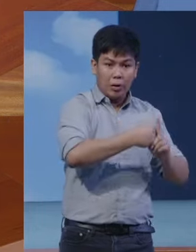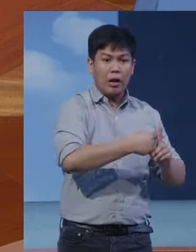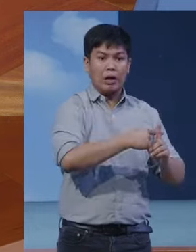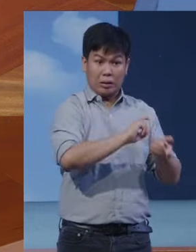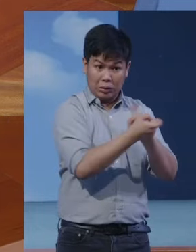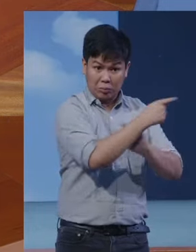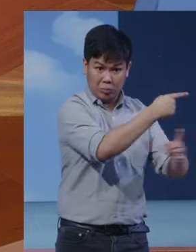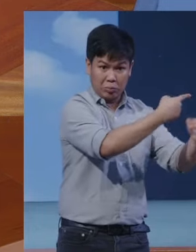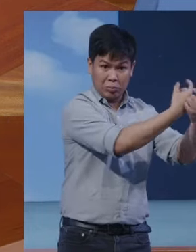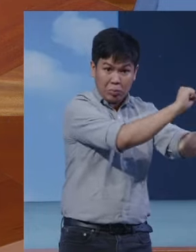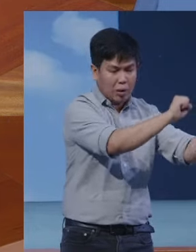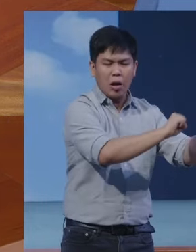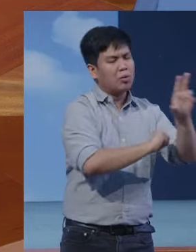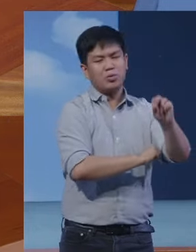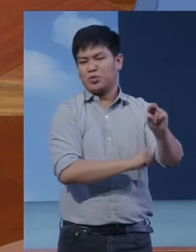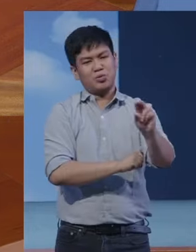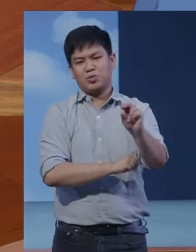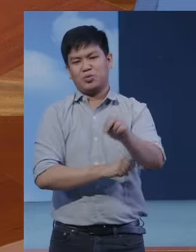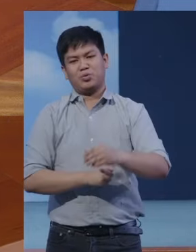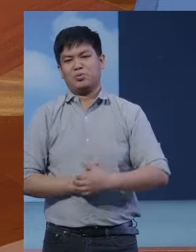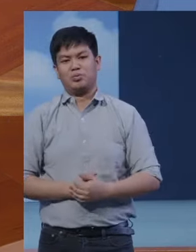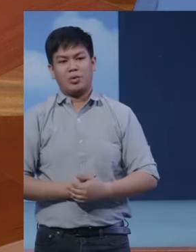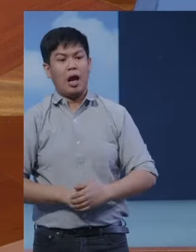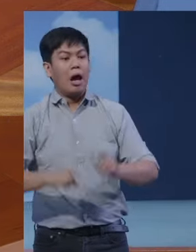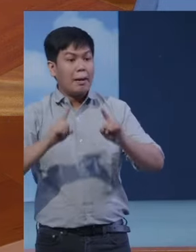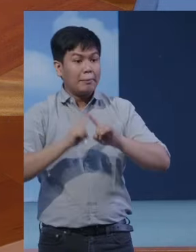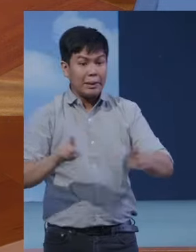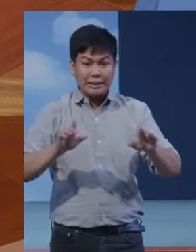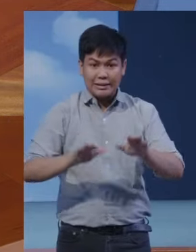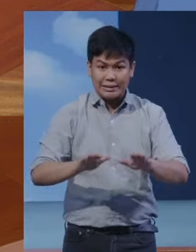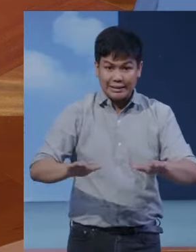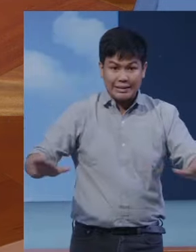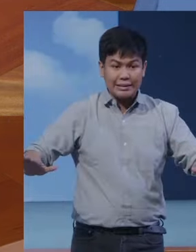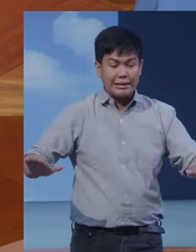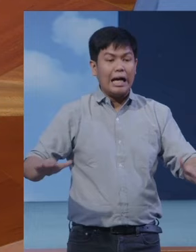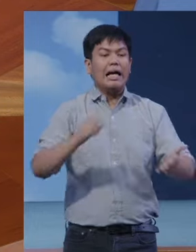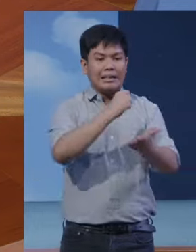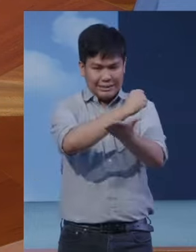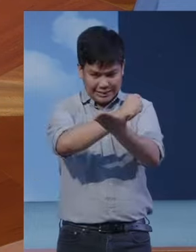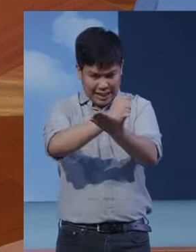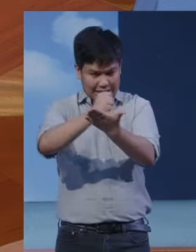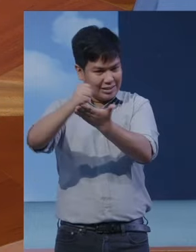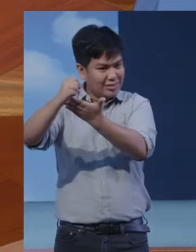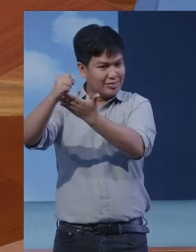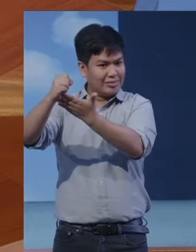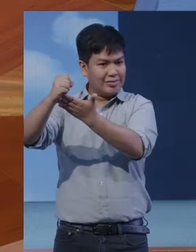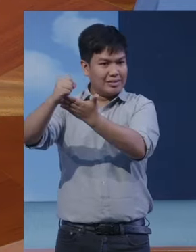children would be unclean but as it is there are holy sanctified no